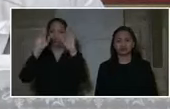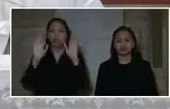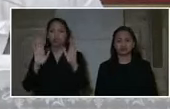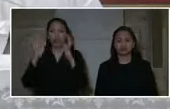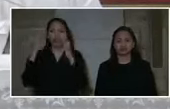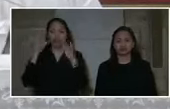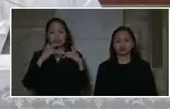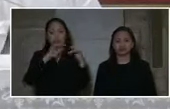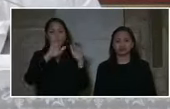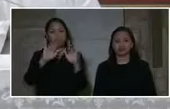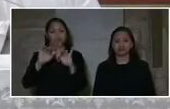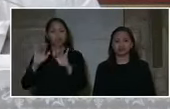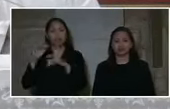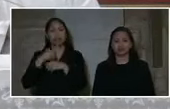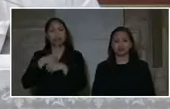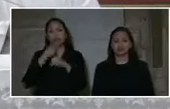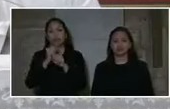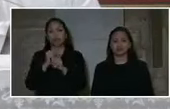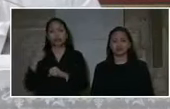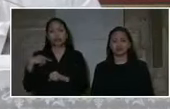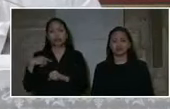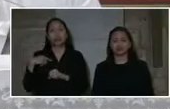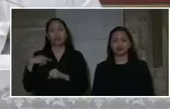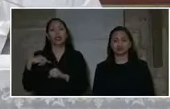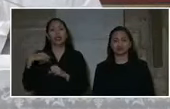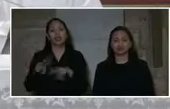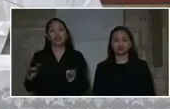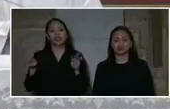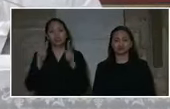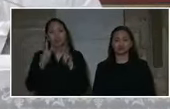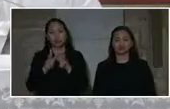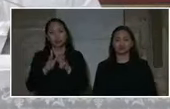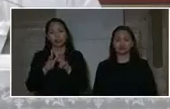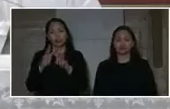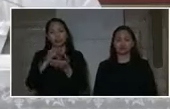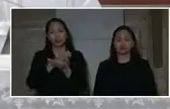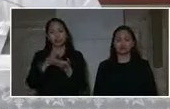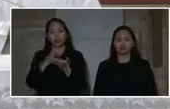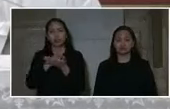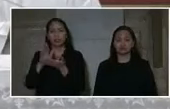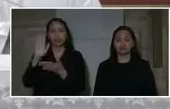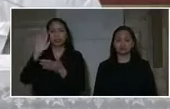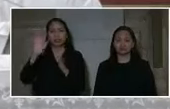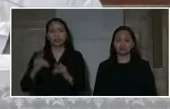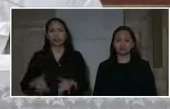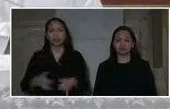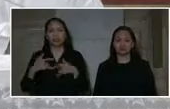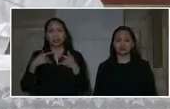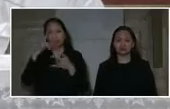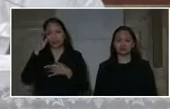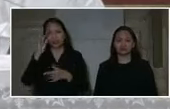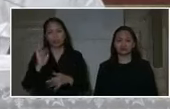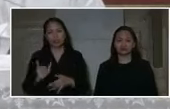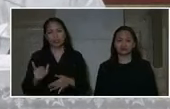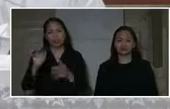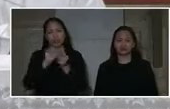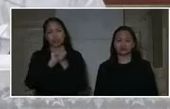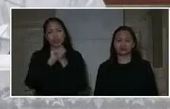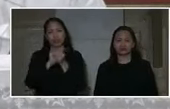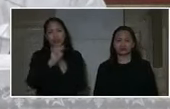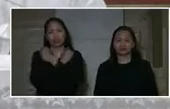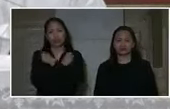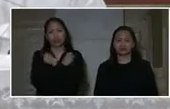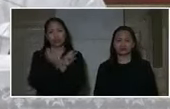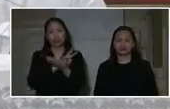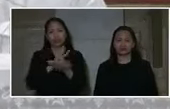at pagindapatin kaming lahat na makasalo sa iyong buhay na walang wakas. Kaysa ng mahal na Birheng Maria